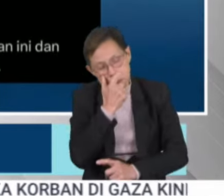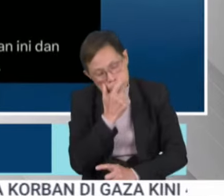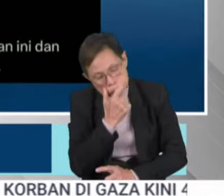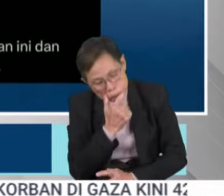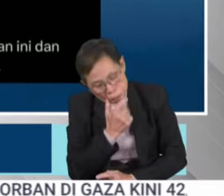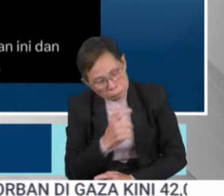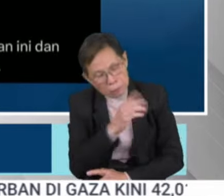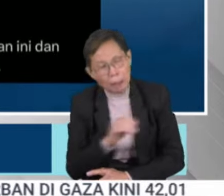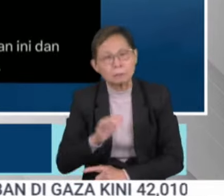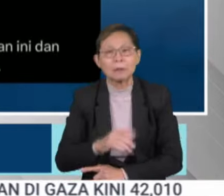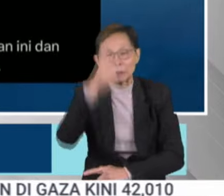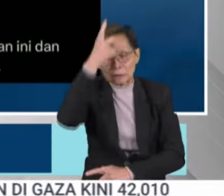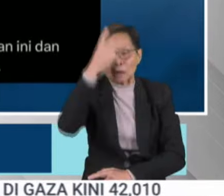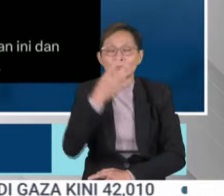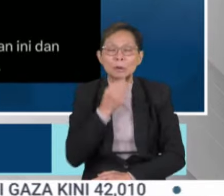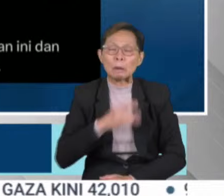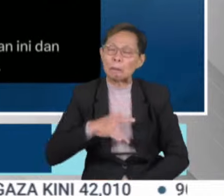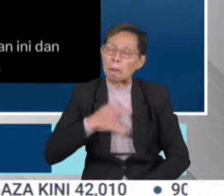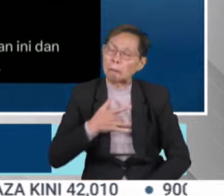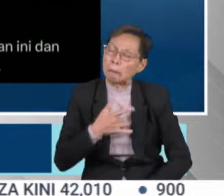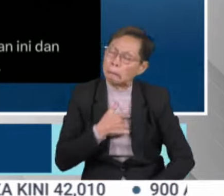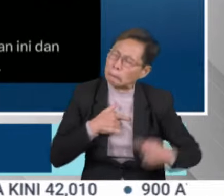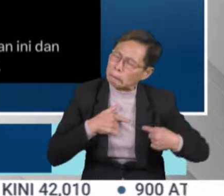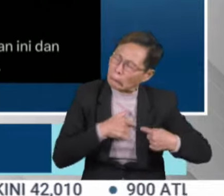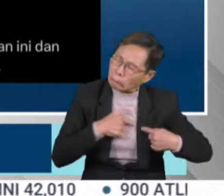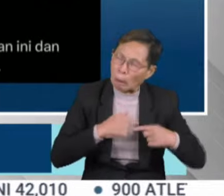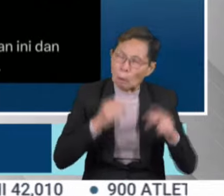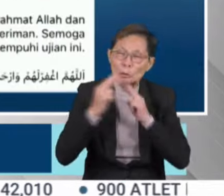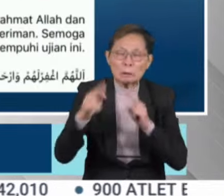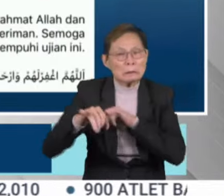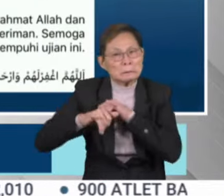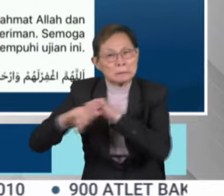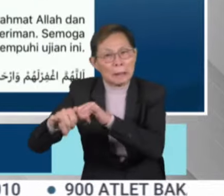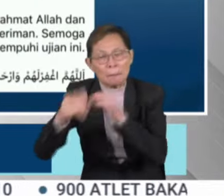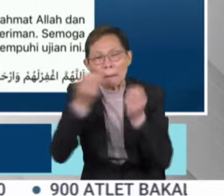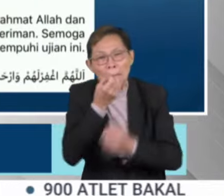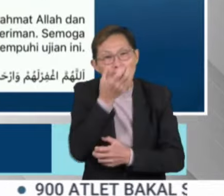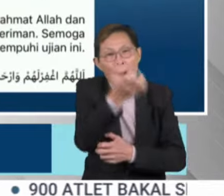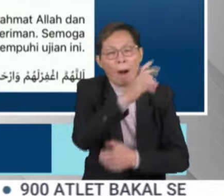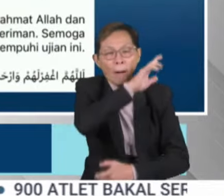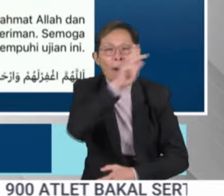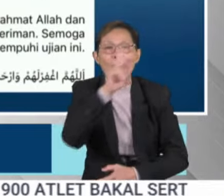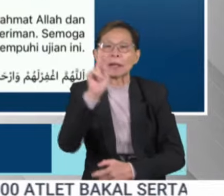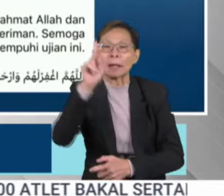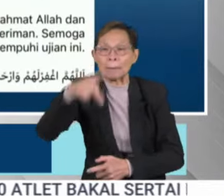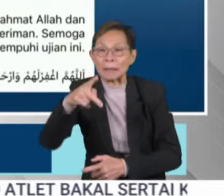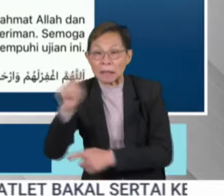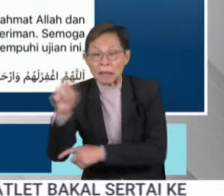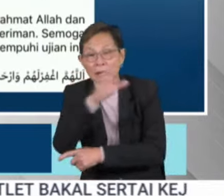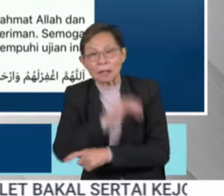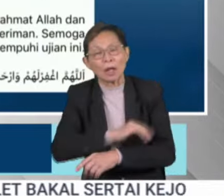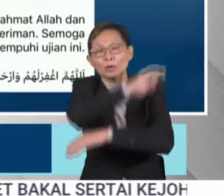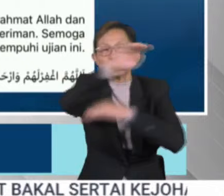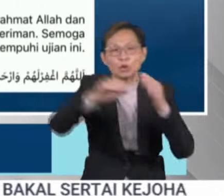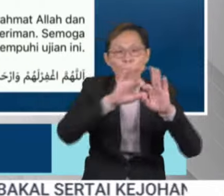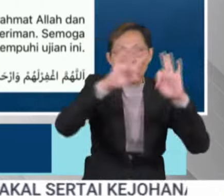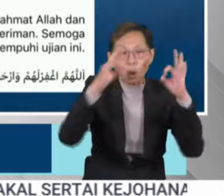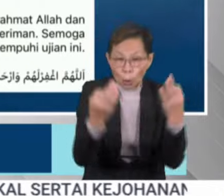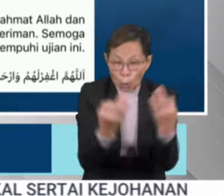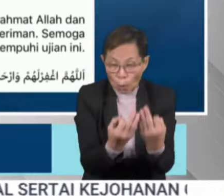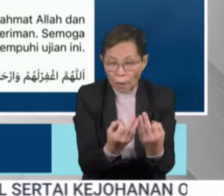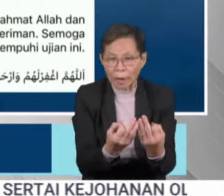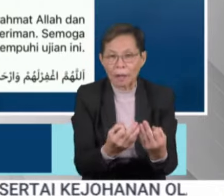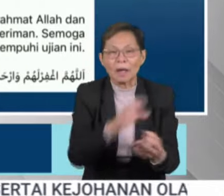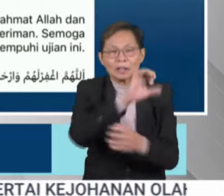hati dan beliau sendiri terkesan. Ucapan sama turut dizahirkan Kementerian Pendidikan Tinggi. Setiap keluarga mangsa